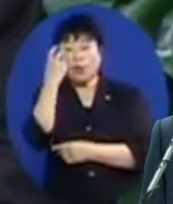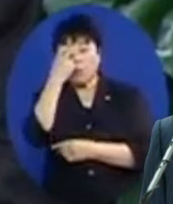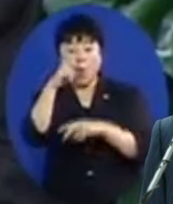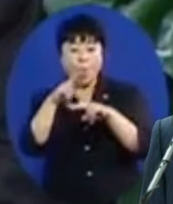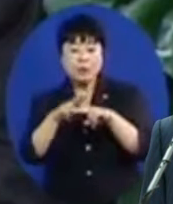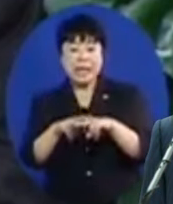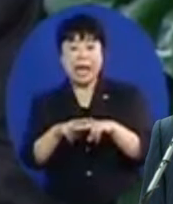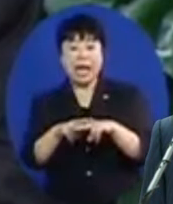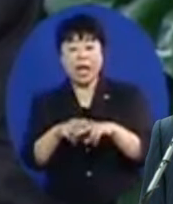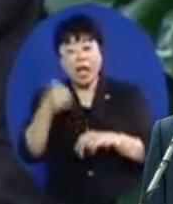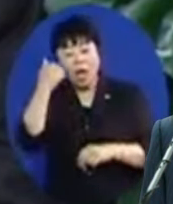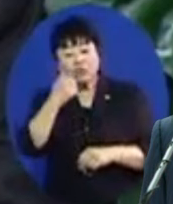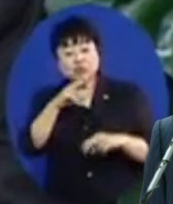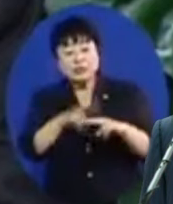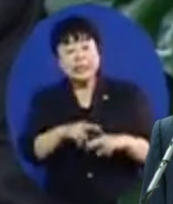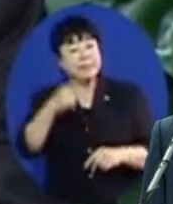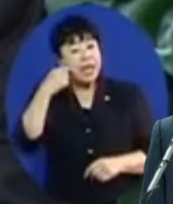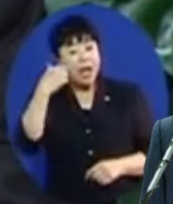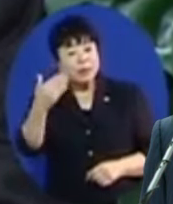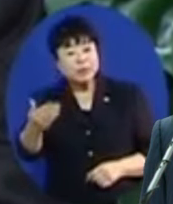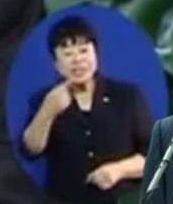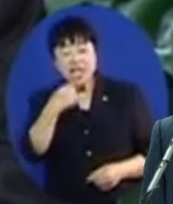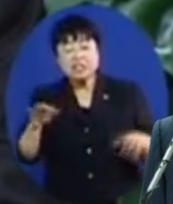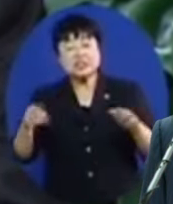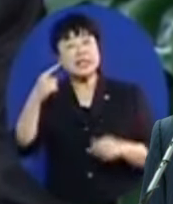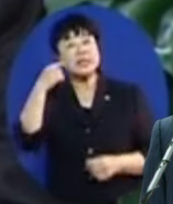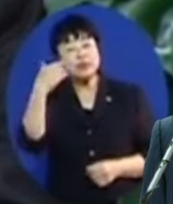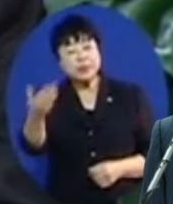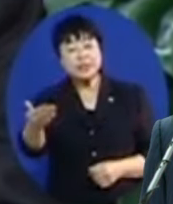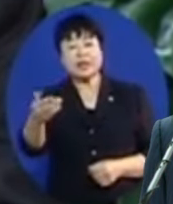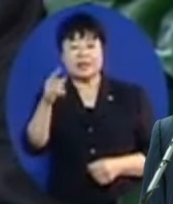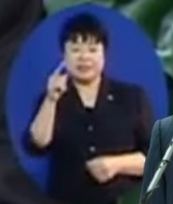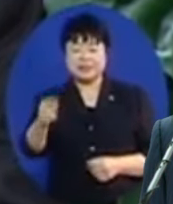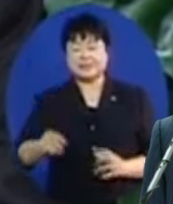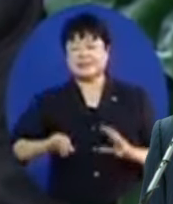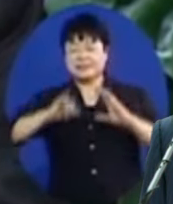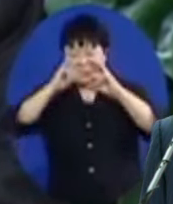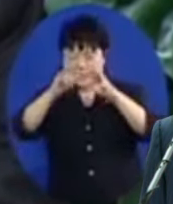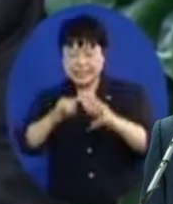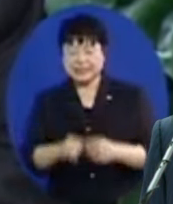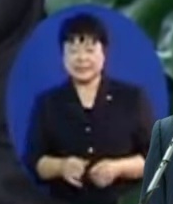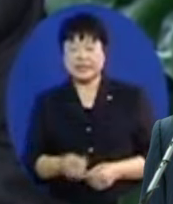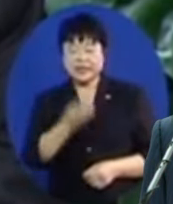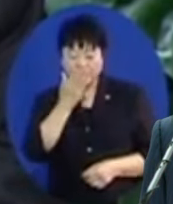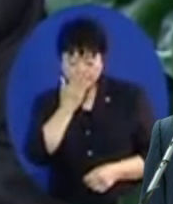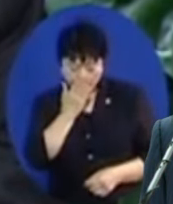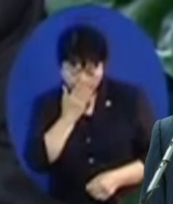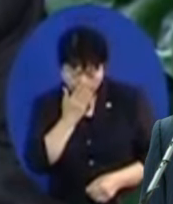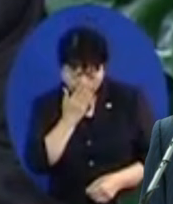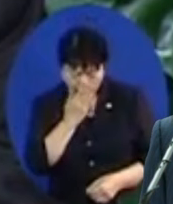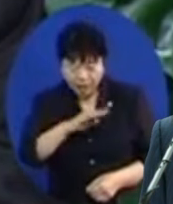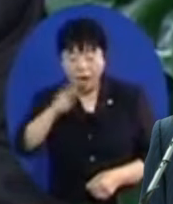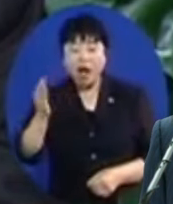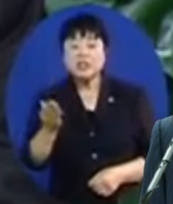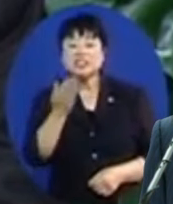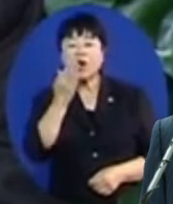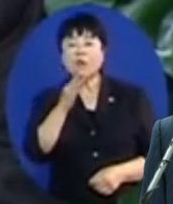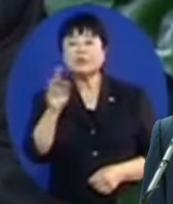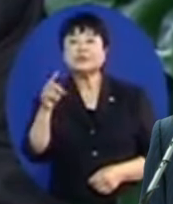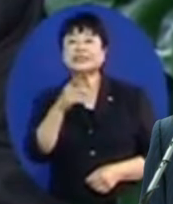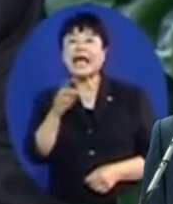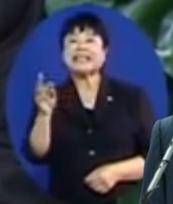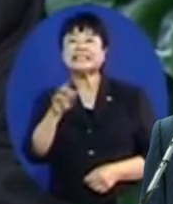있어서 이것은 누구를 위한 보좌입니까? 그 천사에게 물으니까 이것은 세상에서 가장 겸손한 성 프란시스를